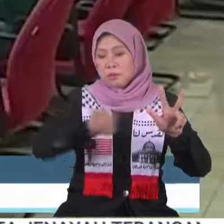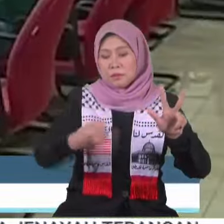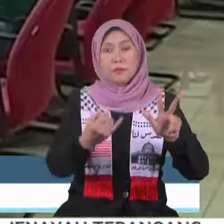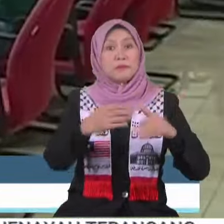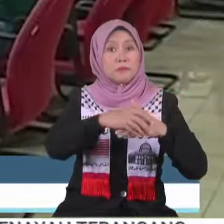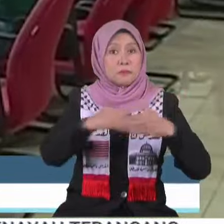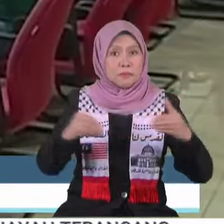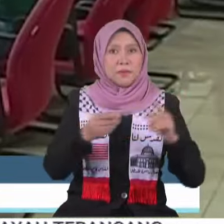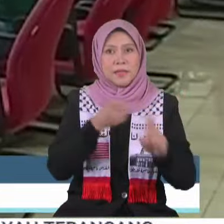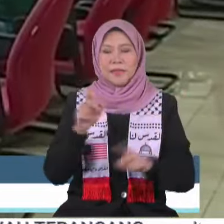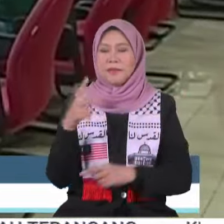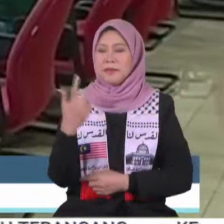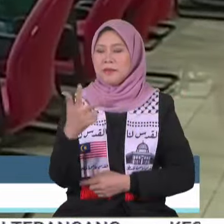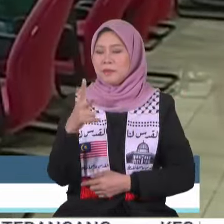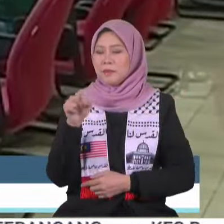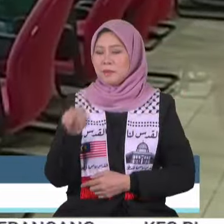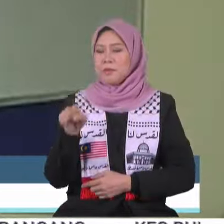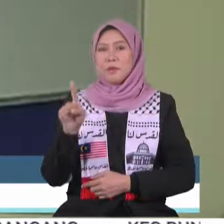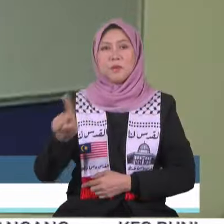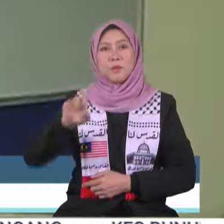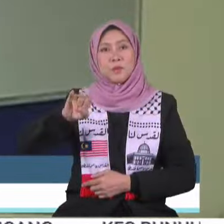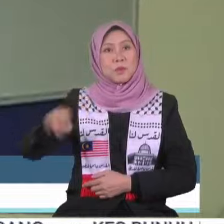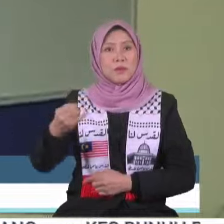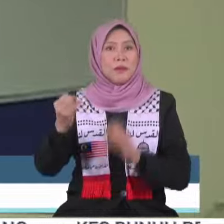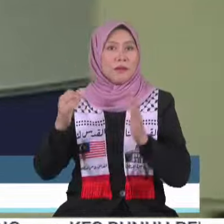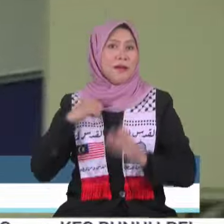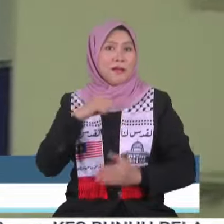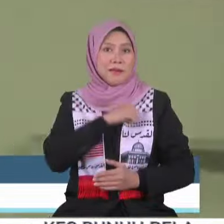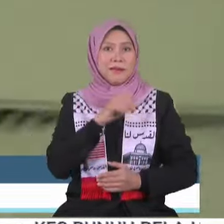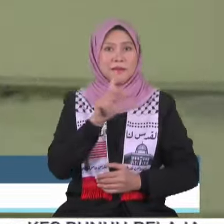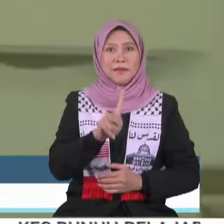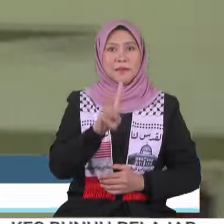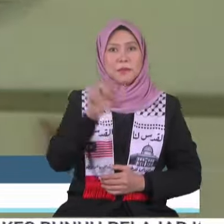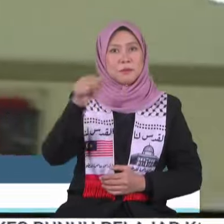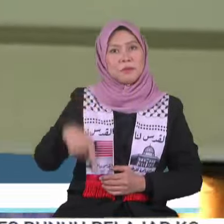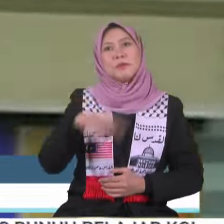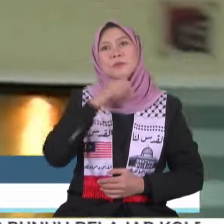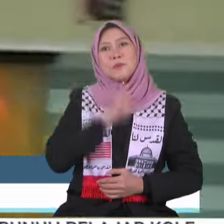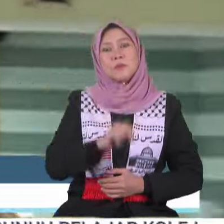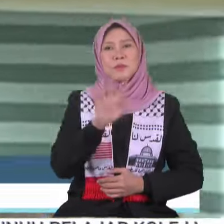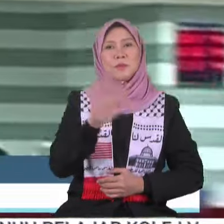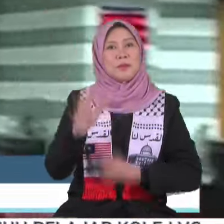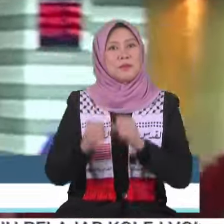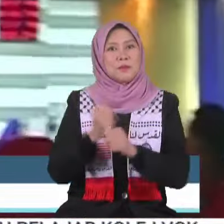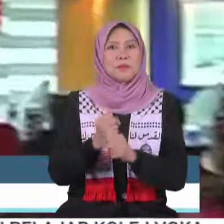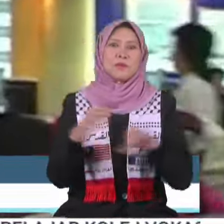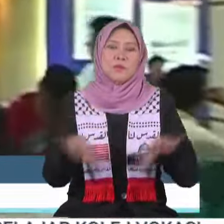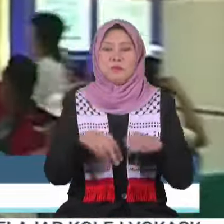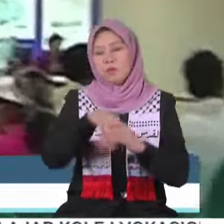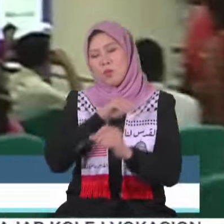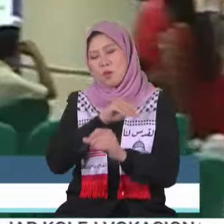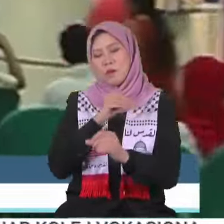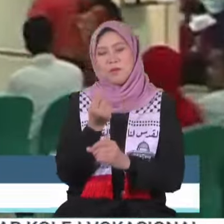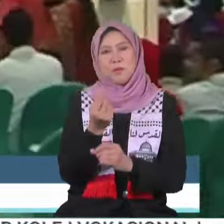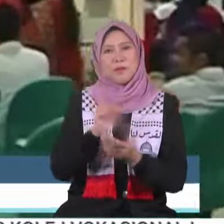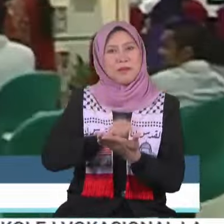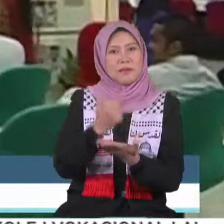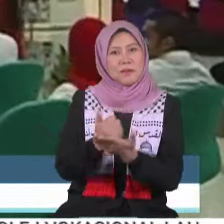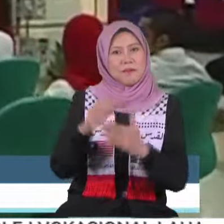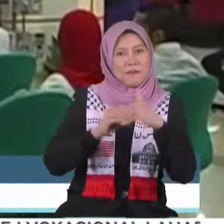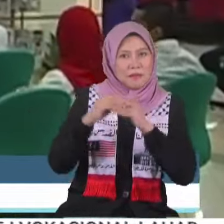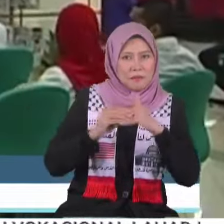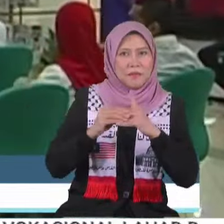RM3.4 juta daripada 13.1 juta ahli KWSP di bawah umur 55 tahun telah membuat pengeluaran akaun fleksibel